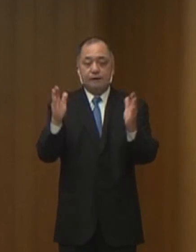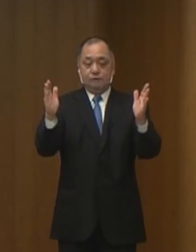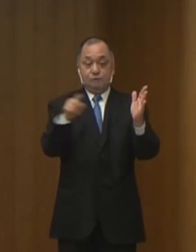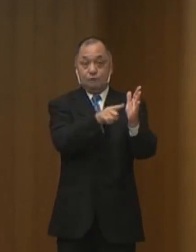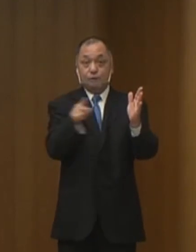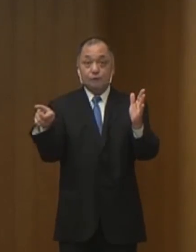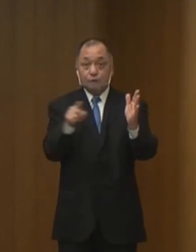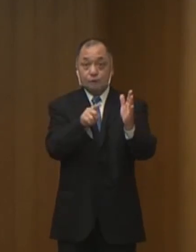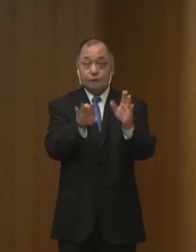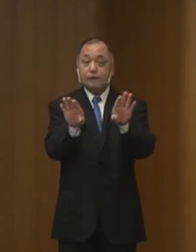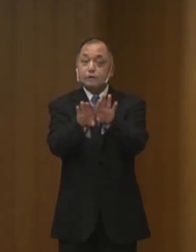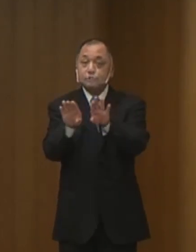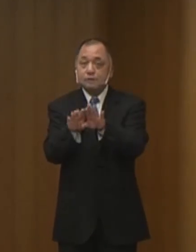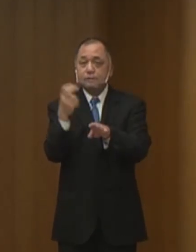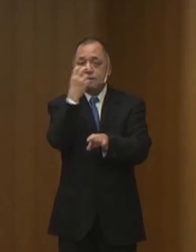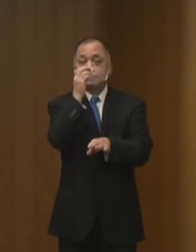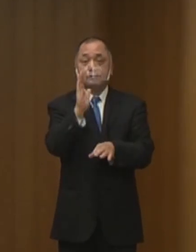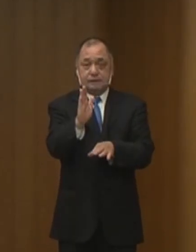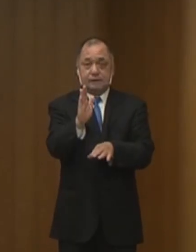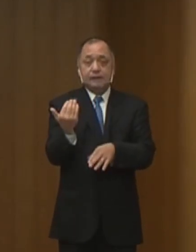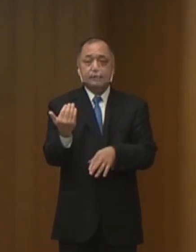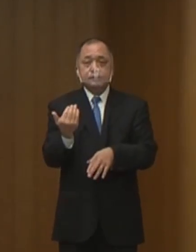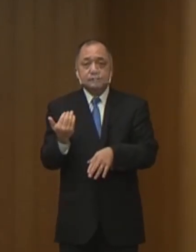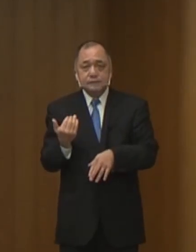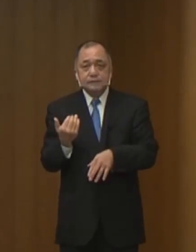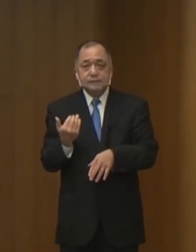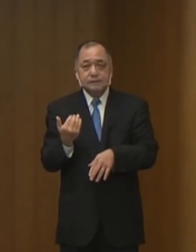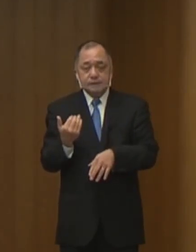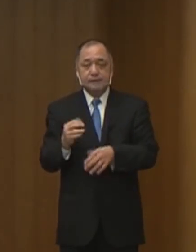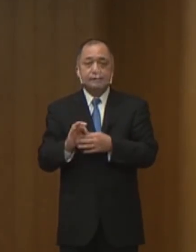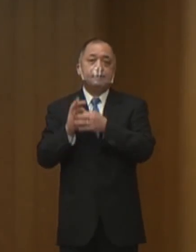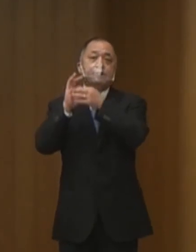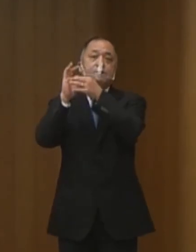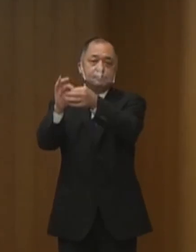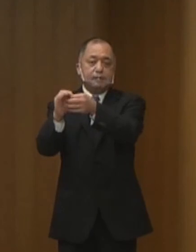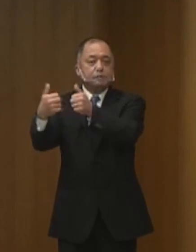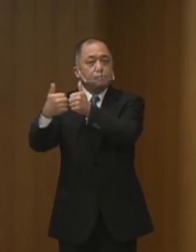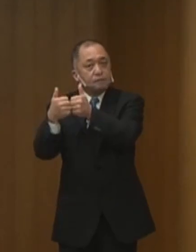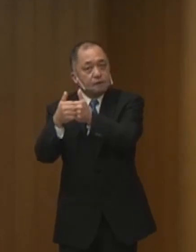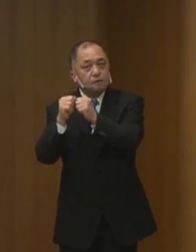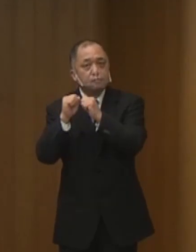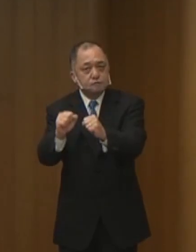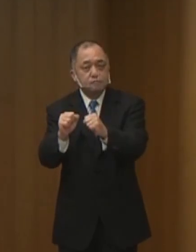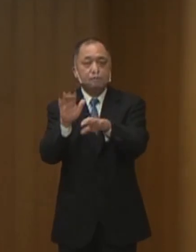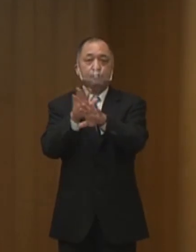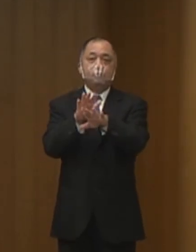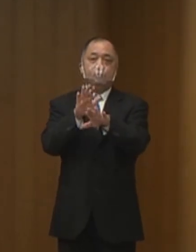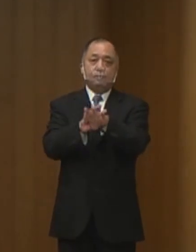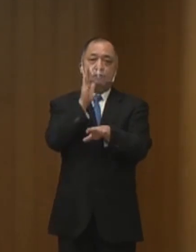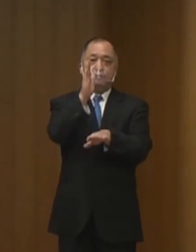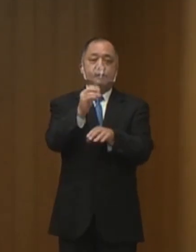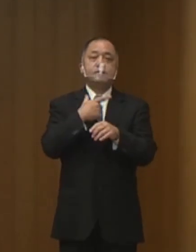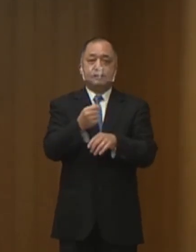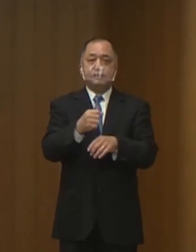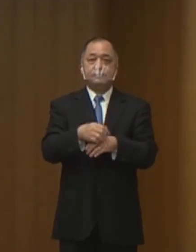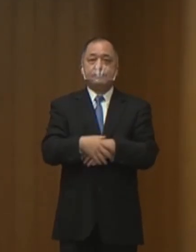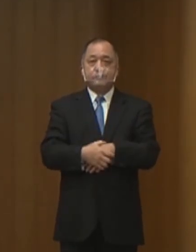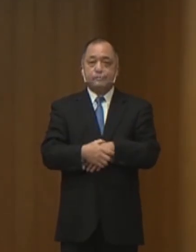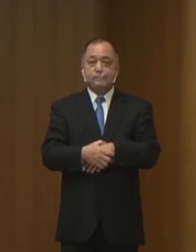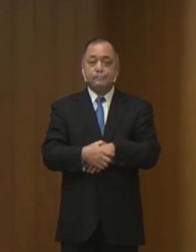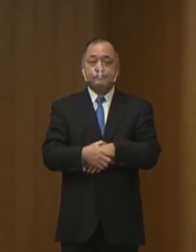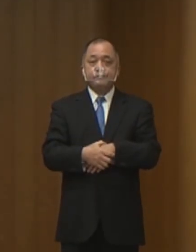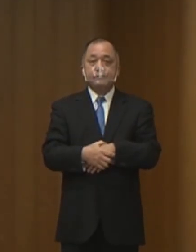ください。そして、事前に、ご連絡電話をして相談をするという形で、お願いをいたします。そ